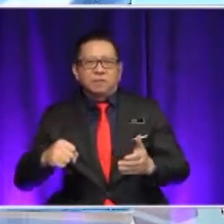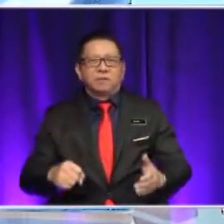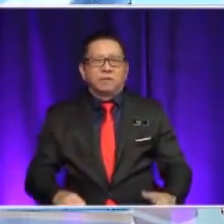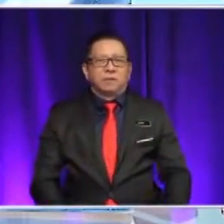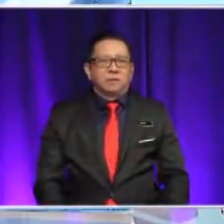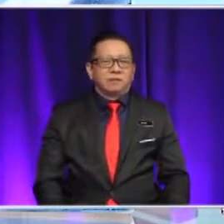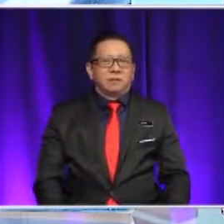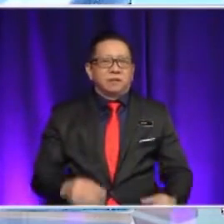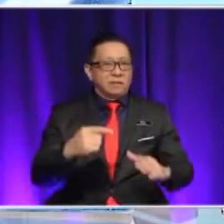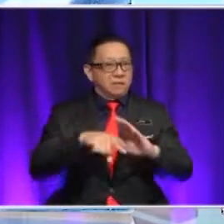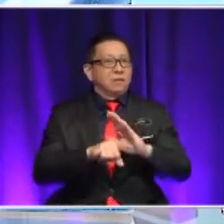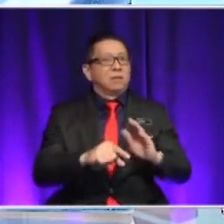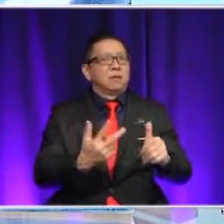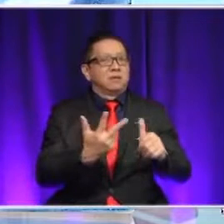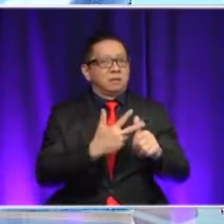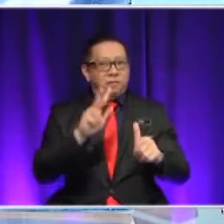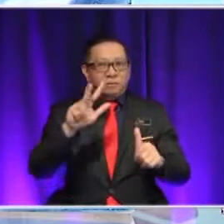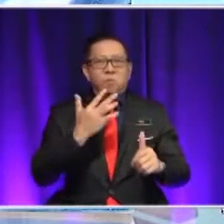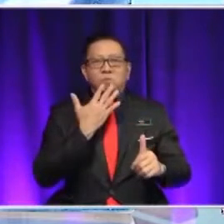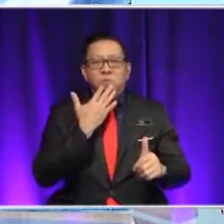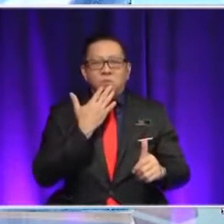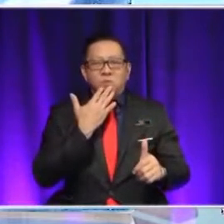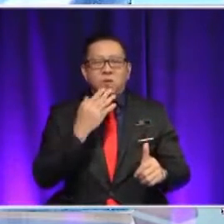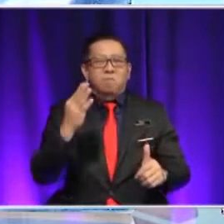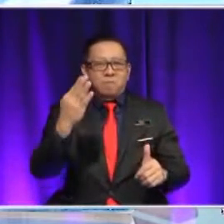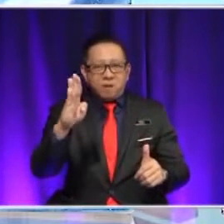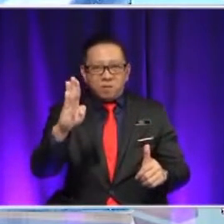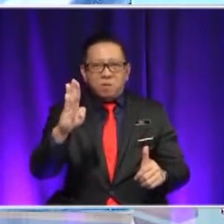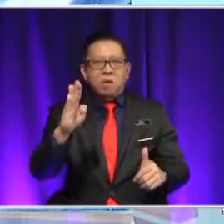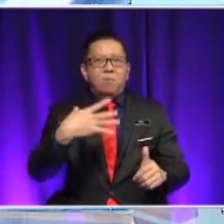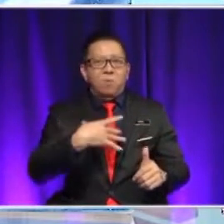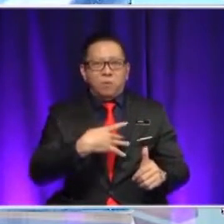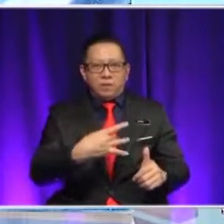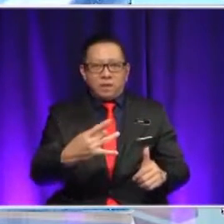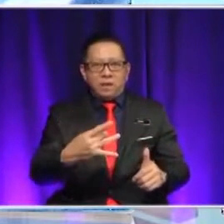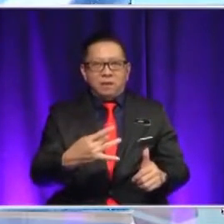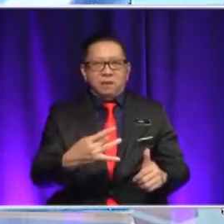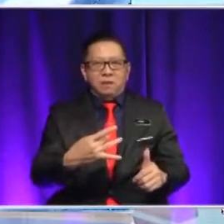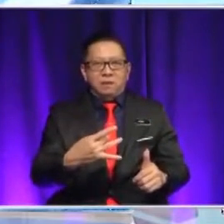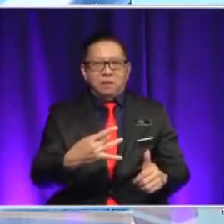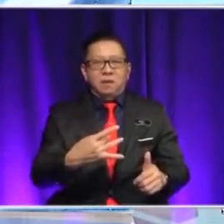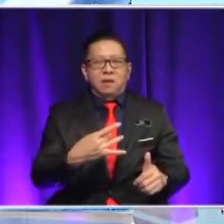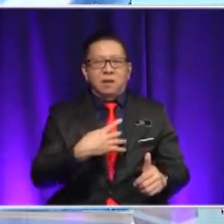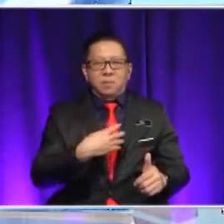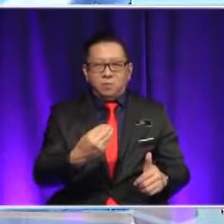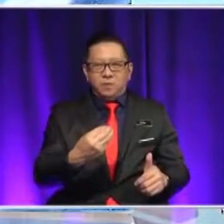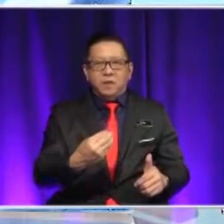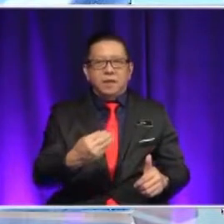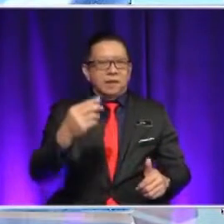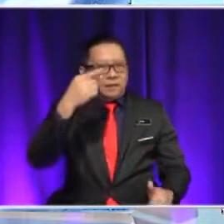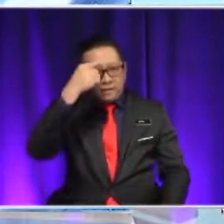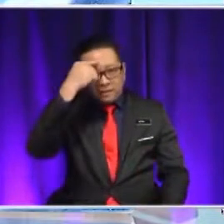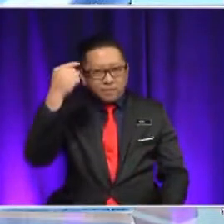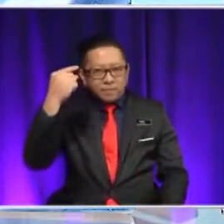detik warna jadi warnanya tujuannya biru putih hitam tempat digoda Ivan